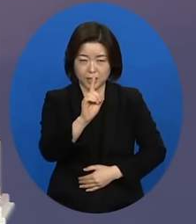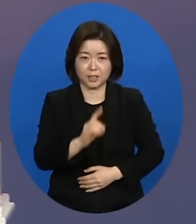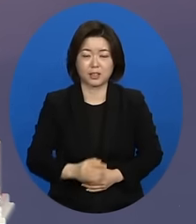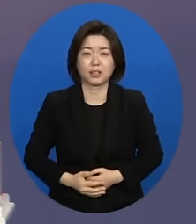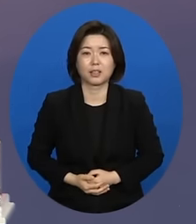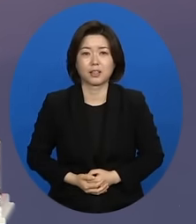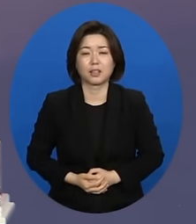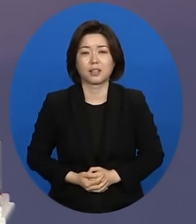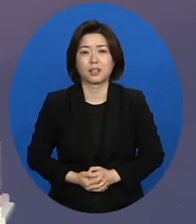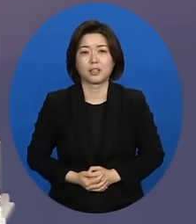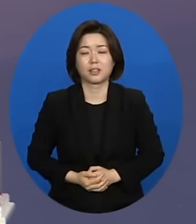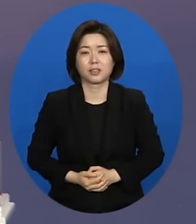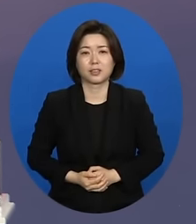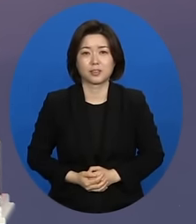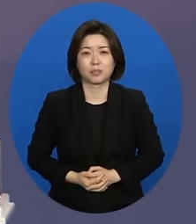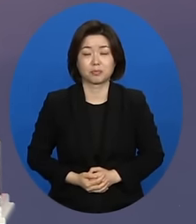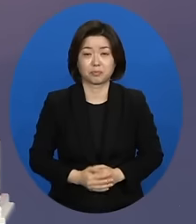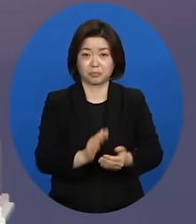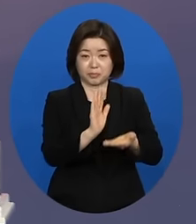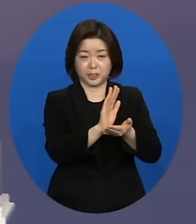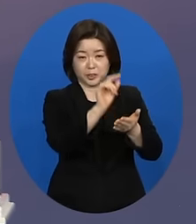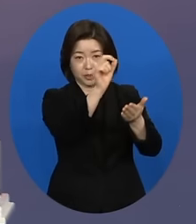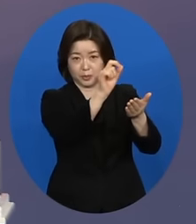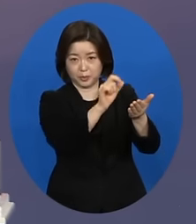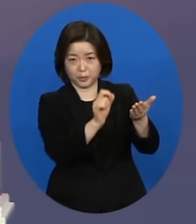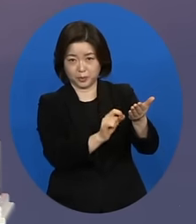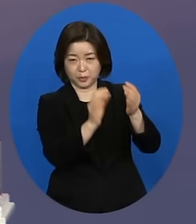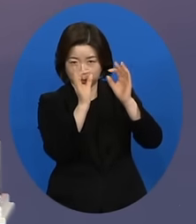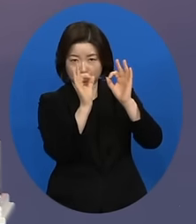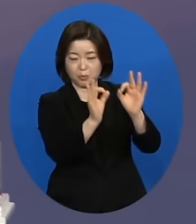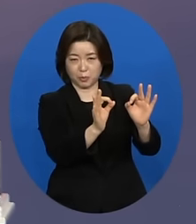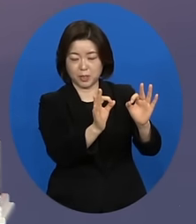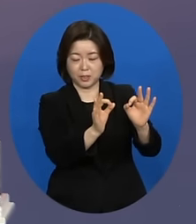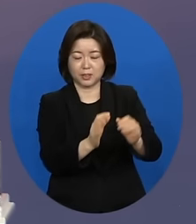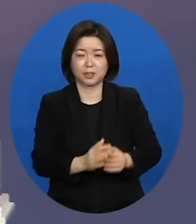이런 글이 있습니다.